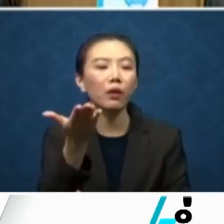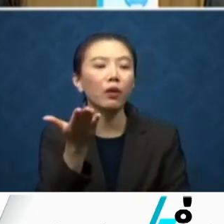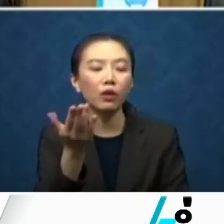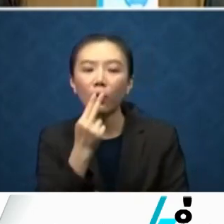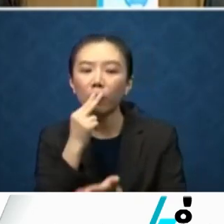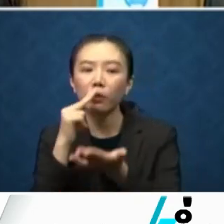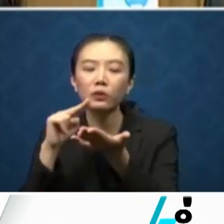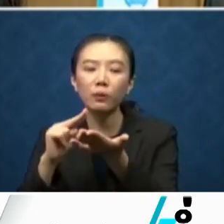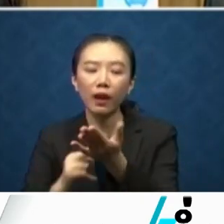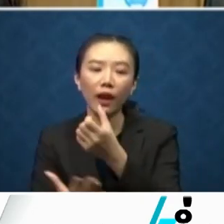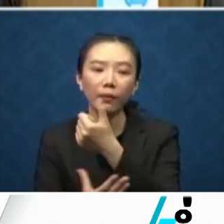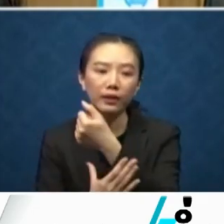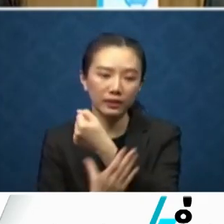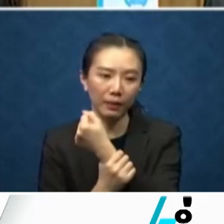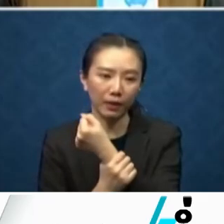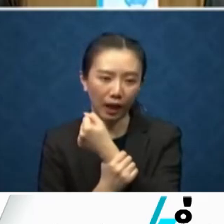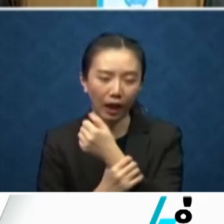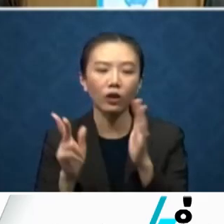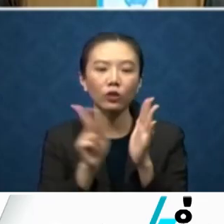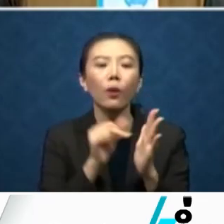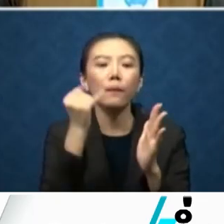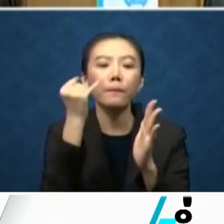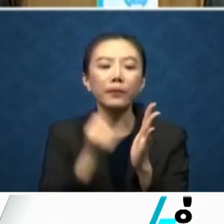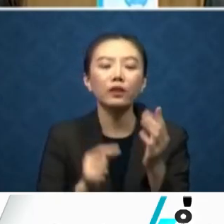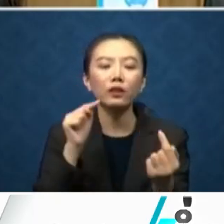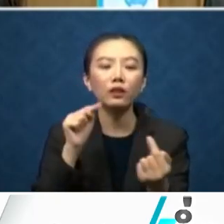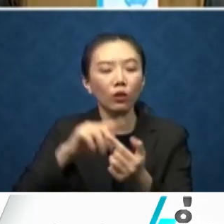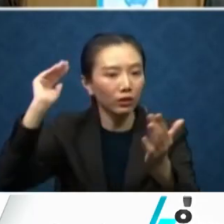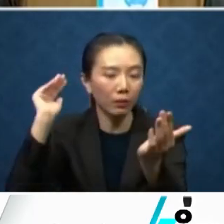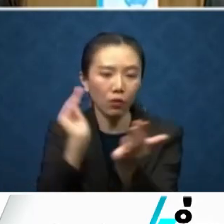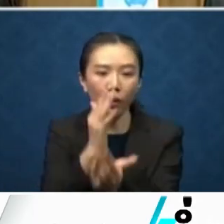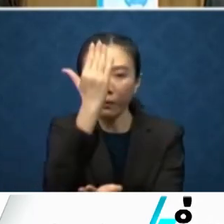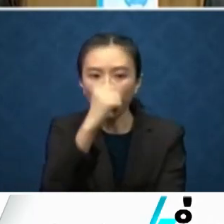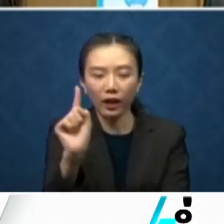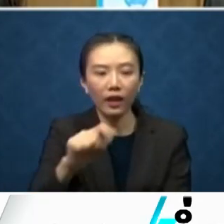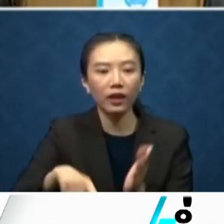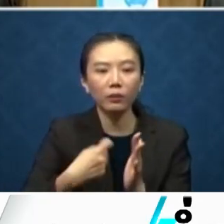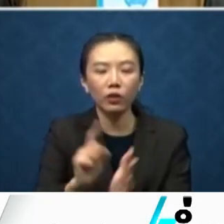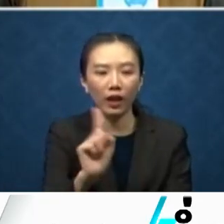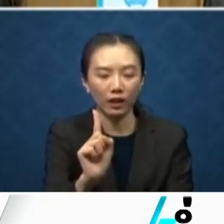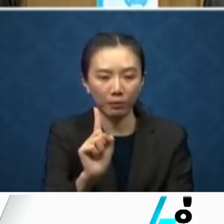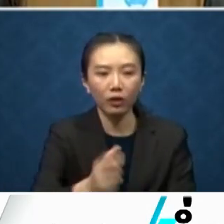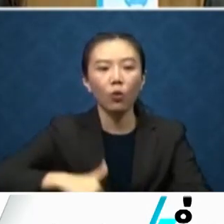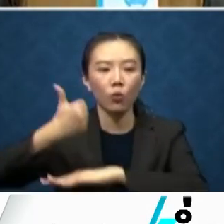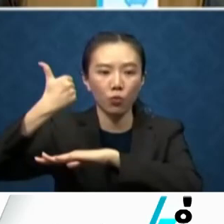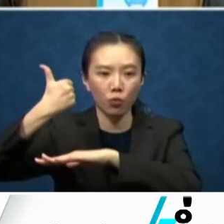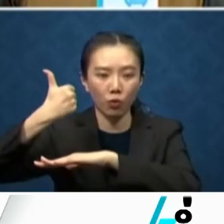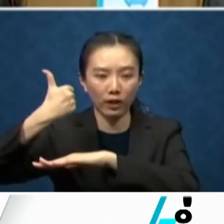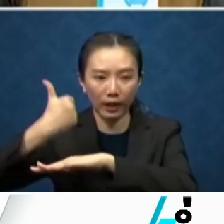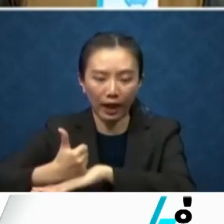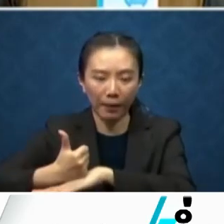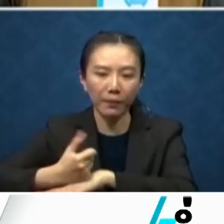เนี่ยผิดกฎระเบียบของกรมตำรวจเนื่องจากไม่มีผู้บังคับบัญชาเกษียณ